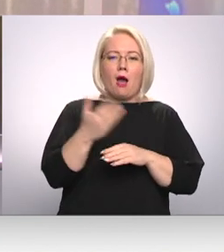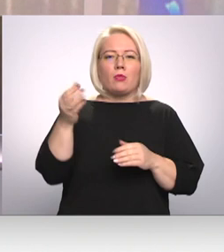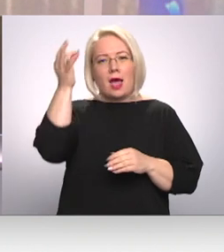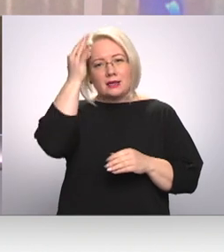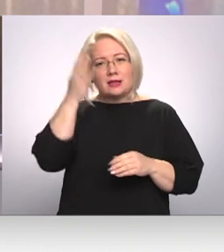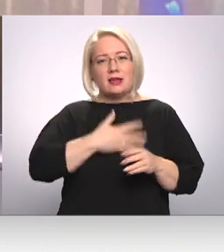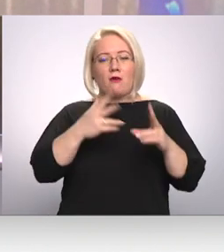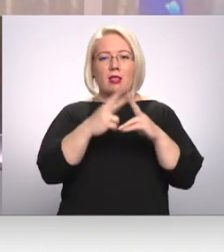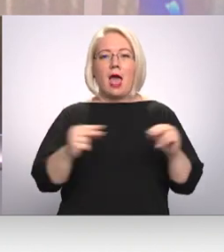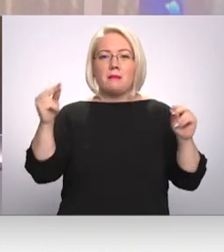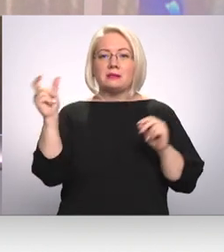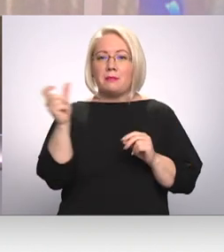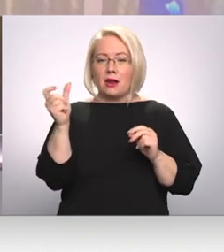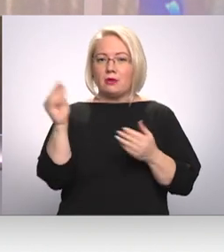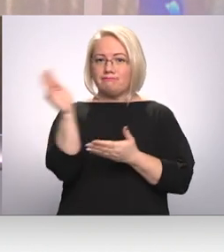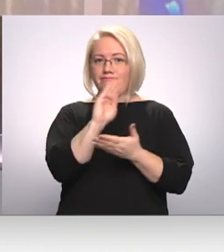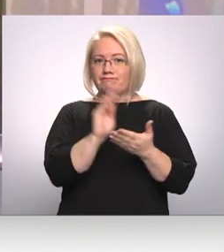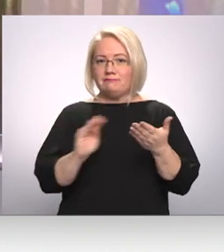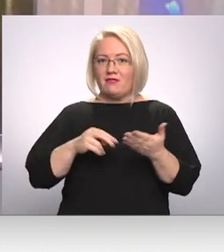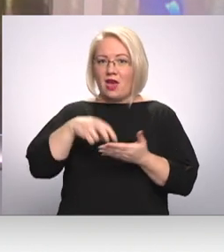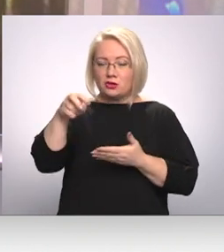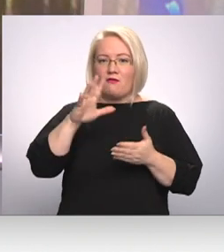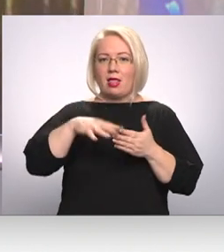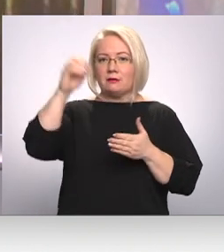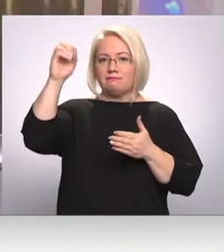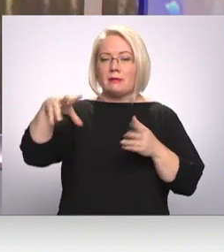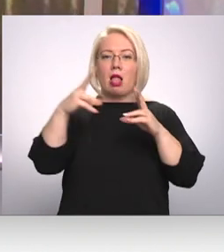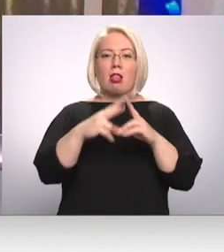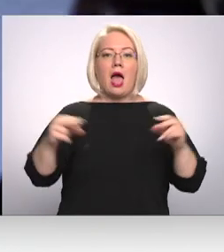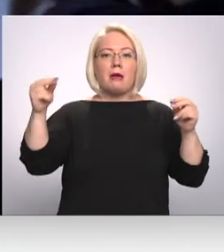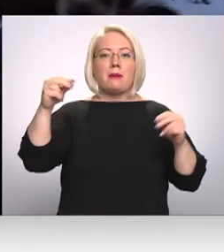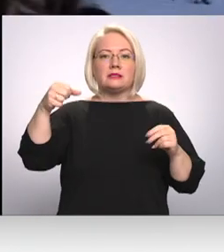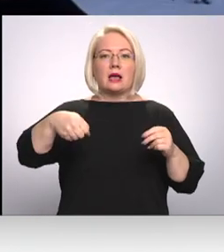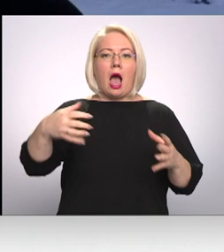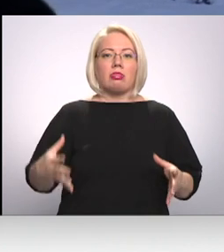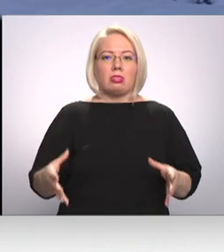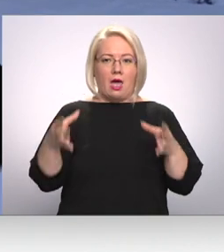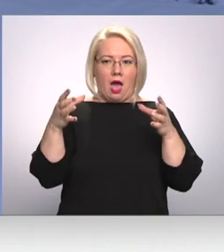to vēstulē, ko pēc tam iemet laimes kannā.